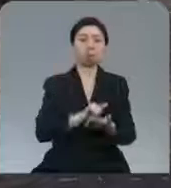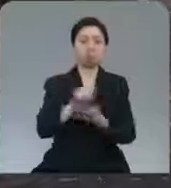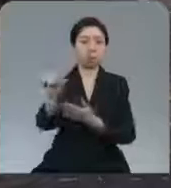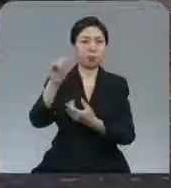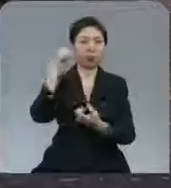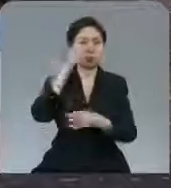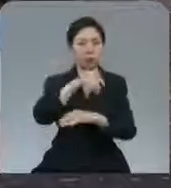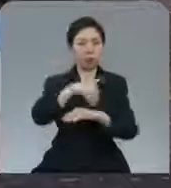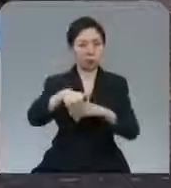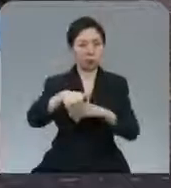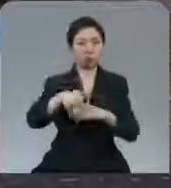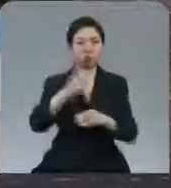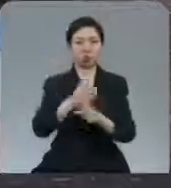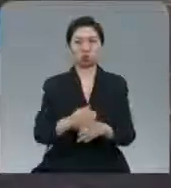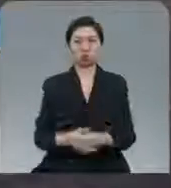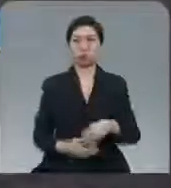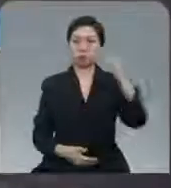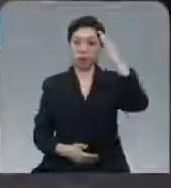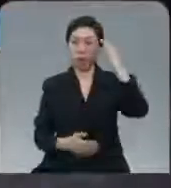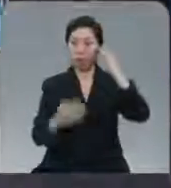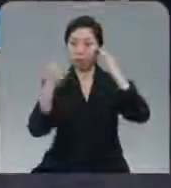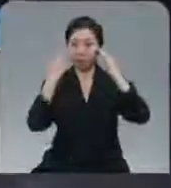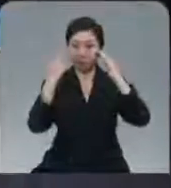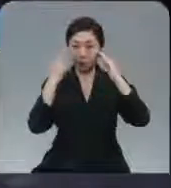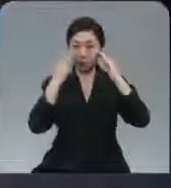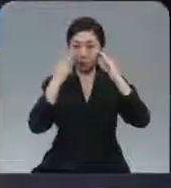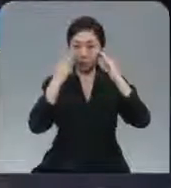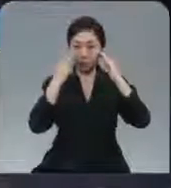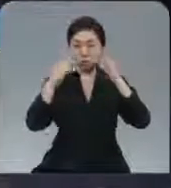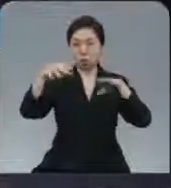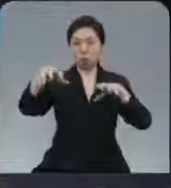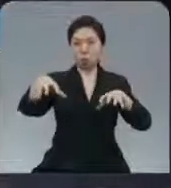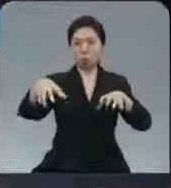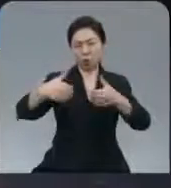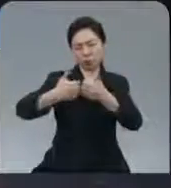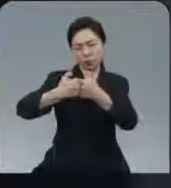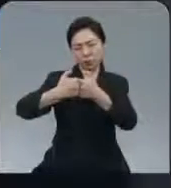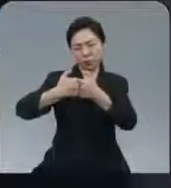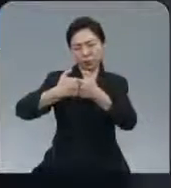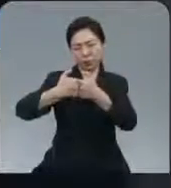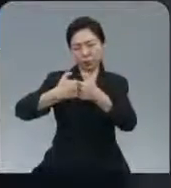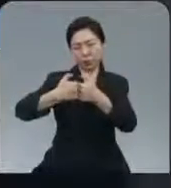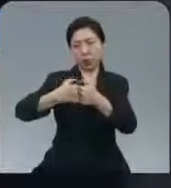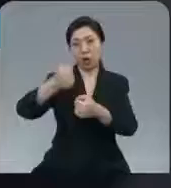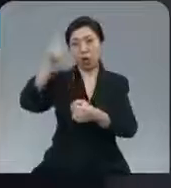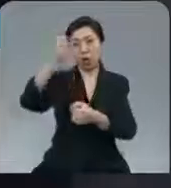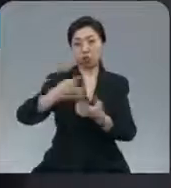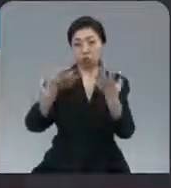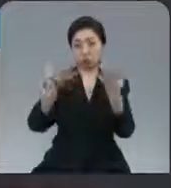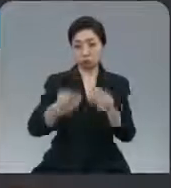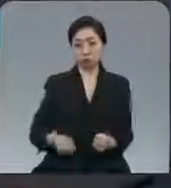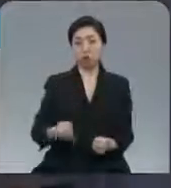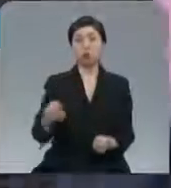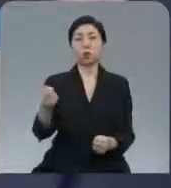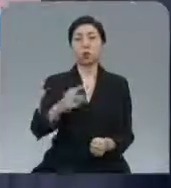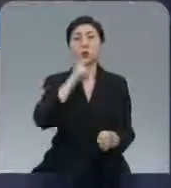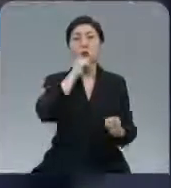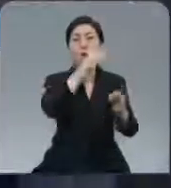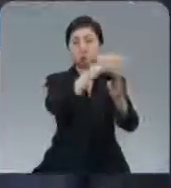Tuy nhiên Washington được cho là đang xem xét thận trọng vì những ảnh hưởng dự kiến Khi tuyên bố chấm dứt chiến tranh Triều Tiên